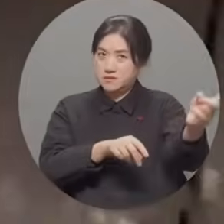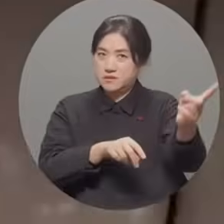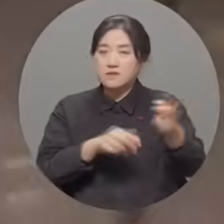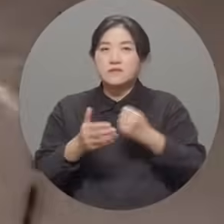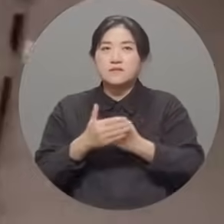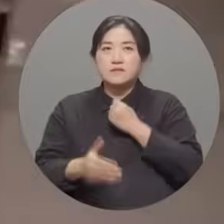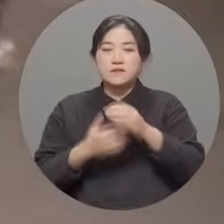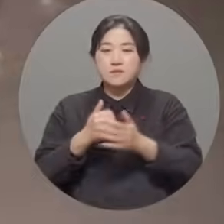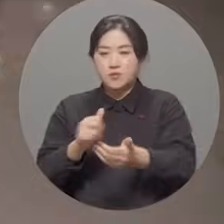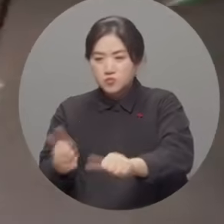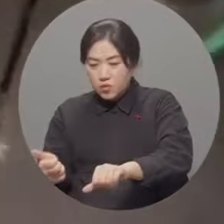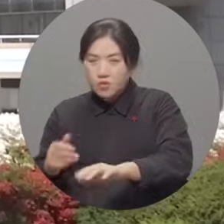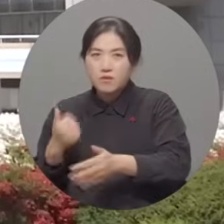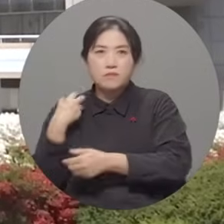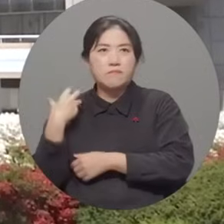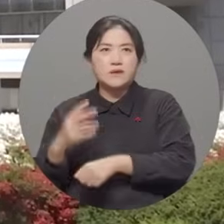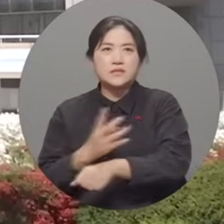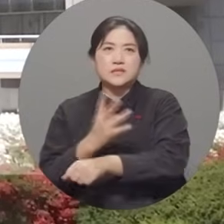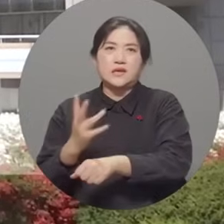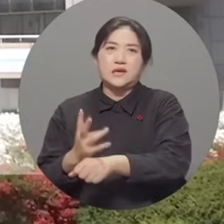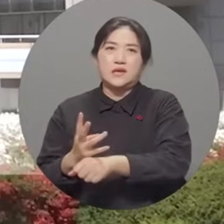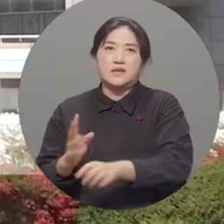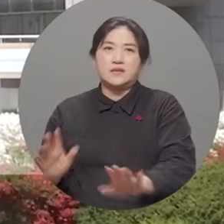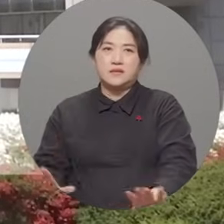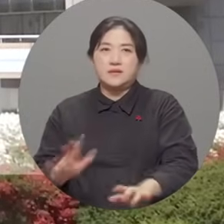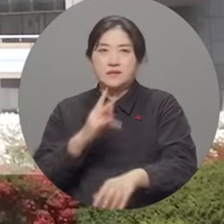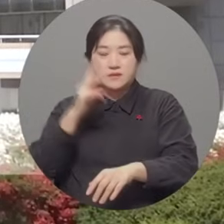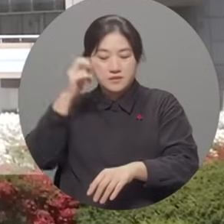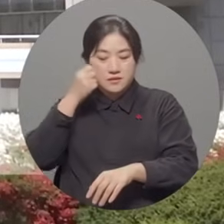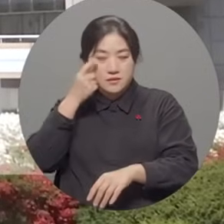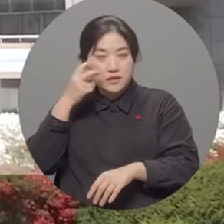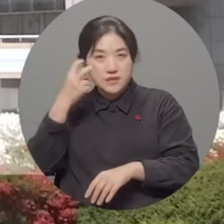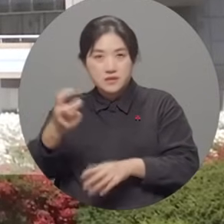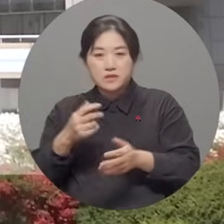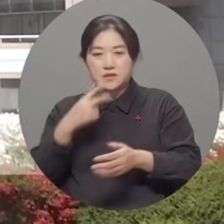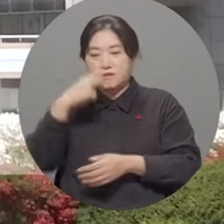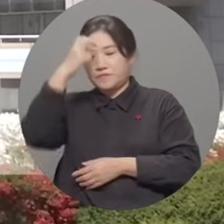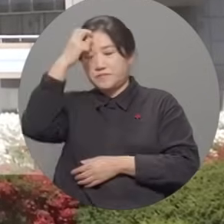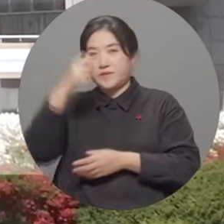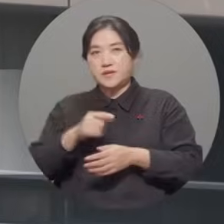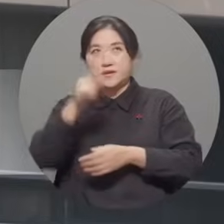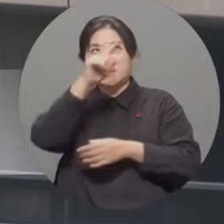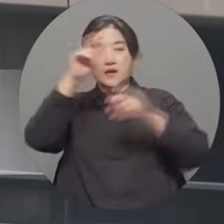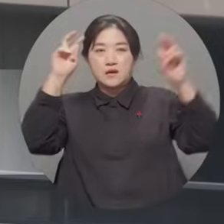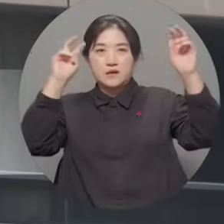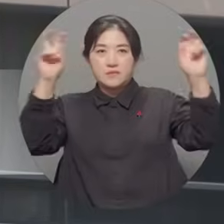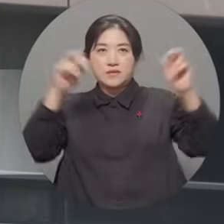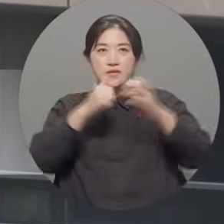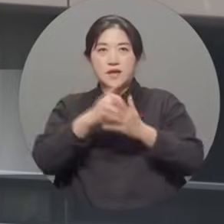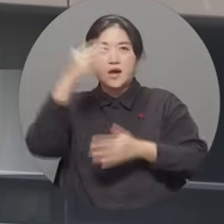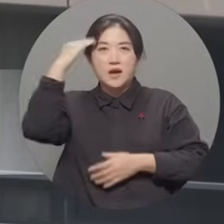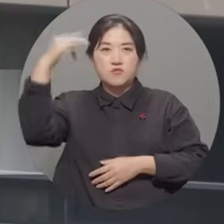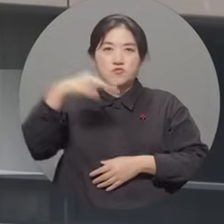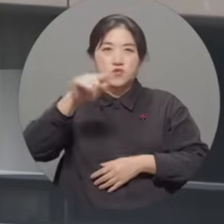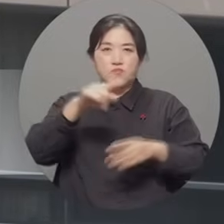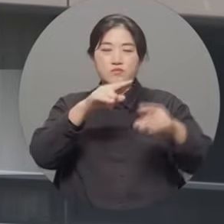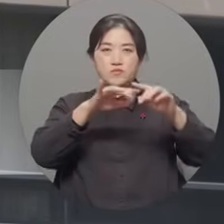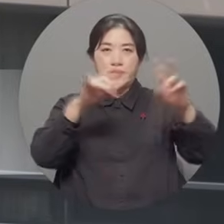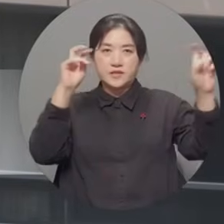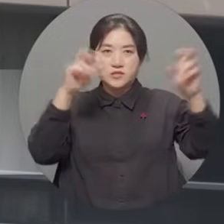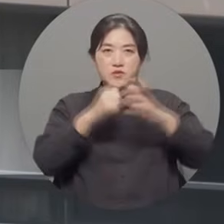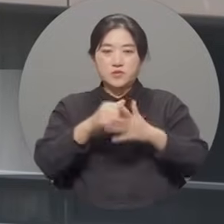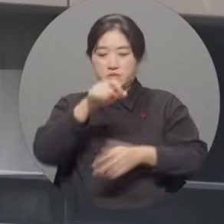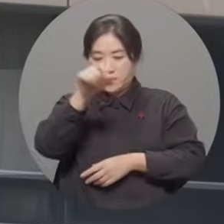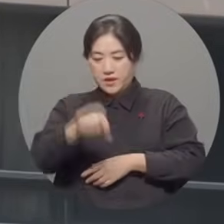넘게 방치됐습니다. 20개월 만에 검찰은 원청업체 한국서부발전과 하청업체 양측 임직원